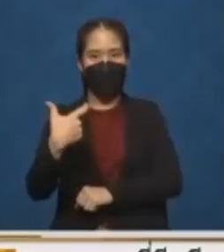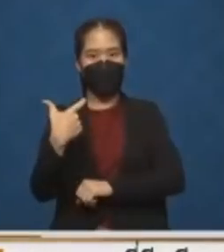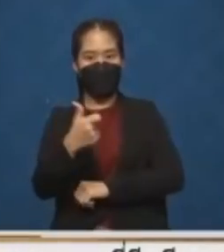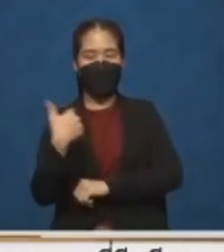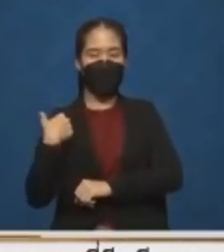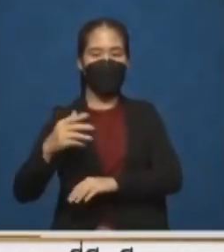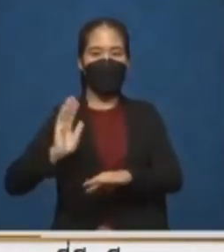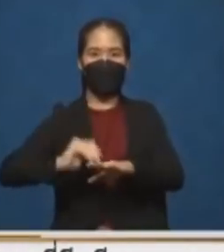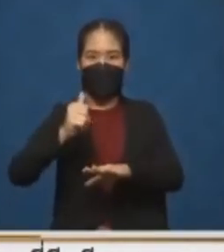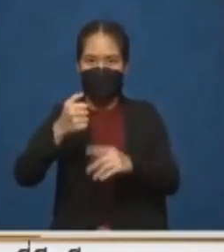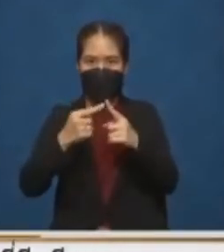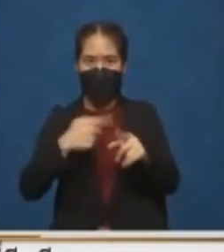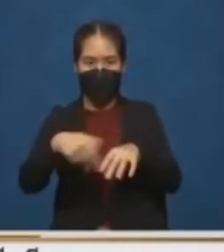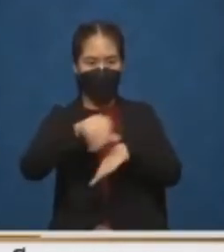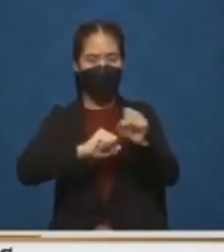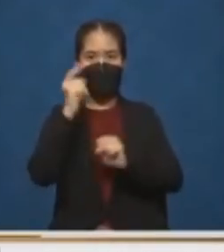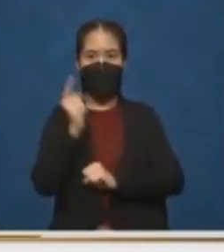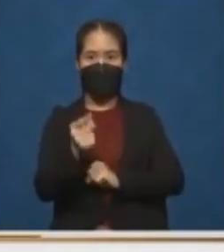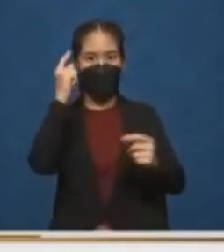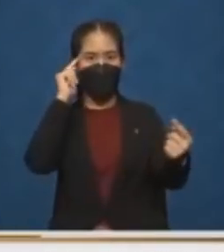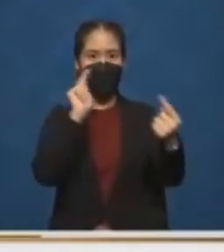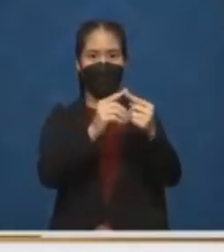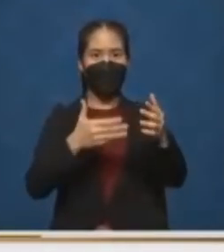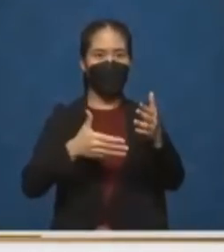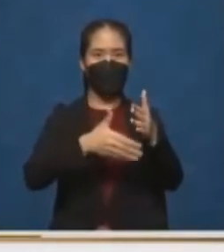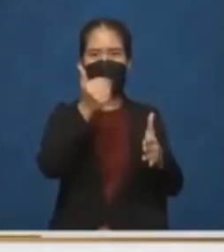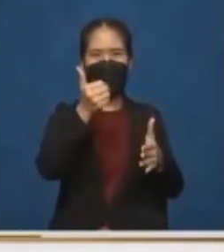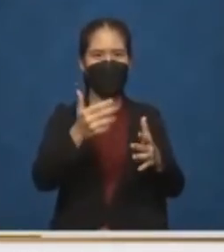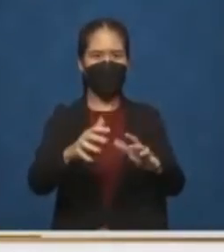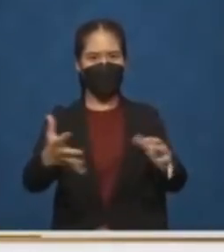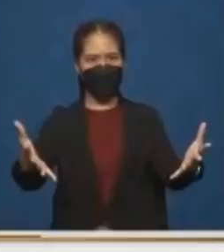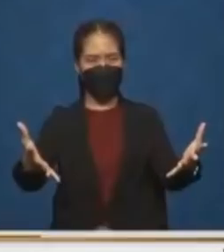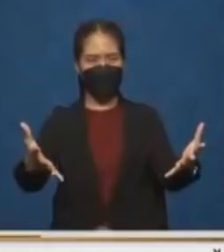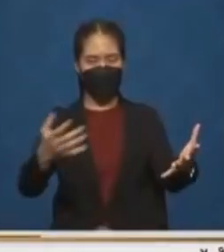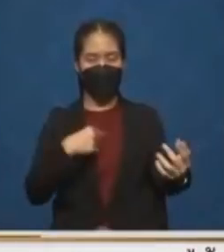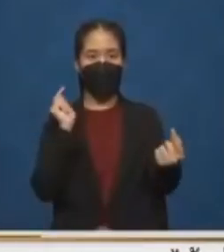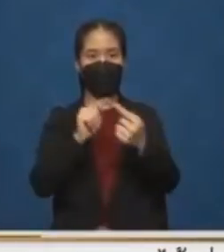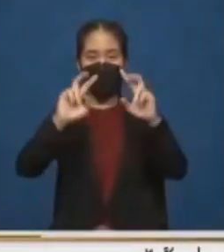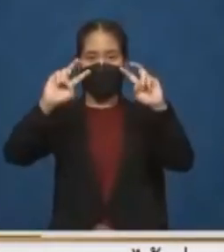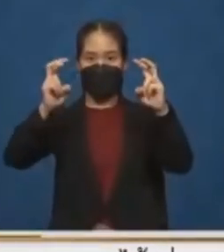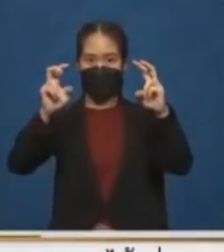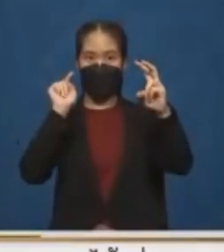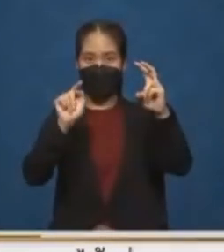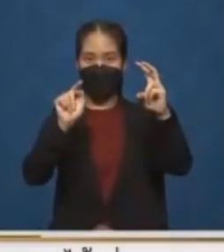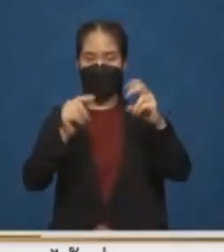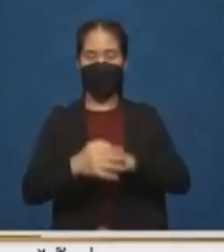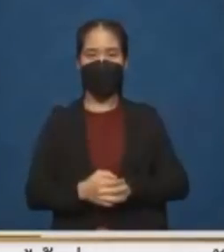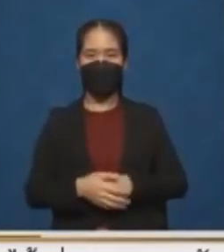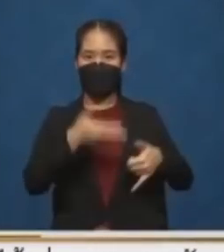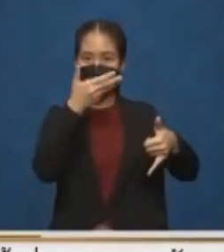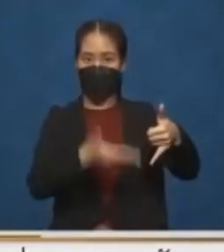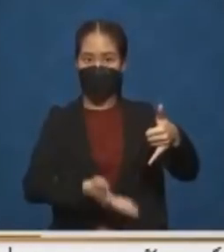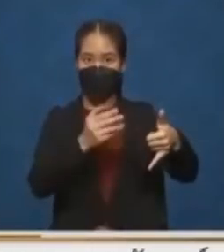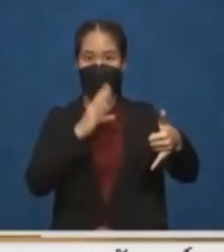่า มีได้เป็ไปตามเป้าหมาย ตามที่กระโนไ้ ซึ่ก็ตรงกับยะติของพตกรรมที่วา คืนน้ำ